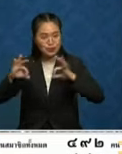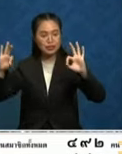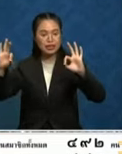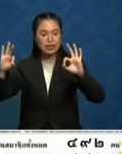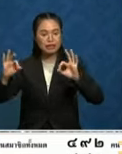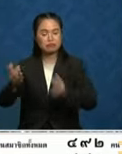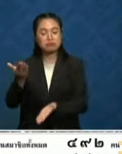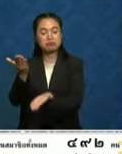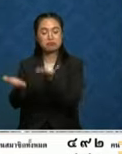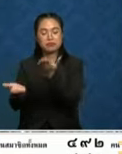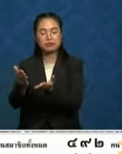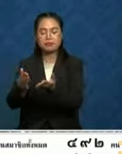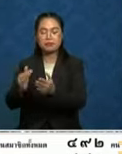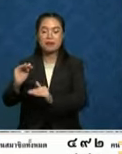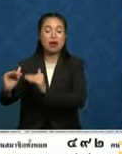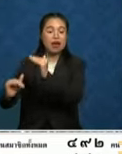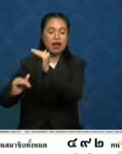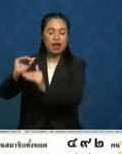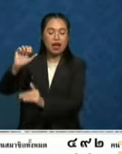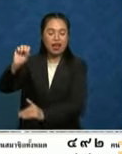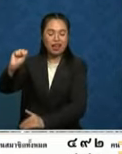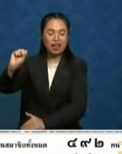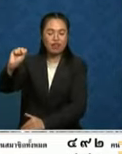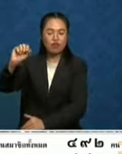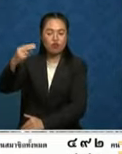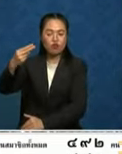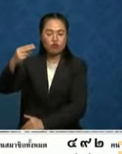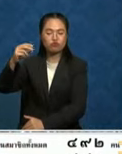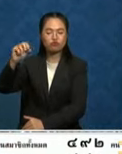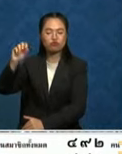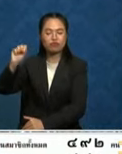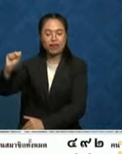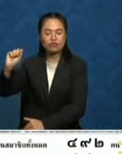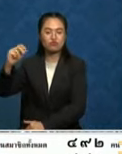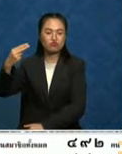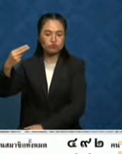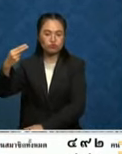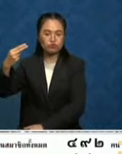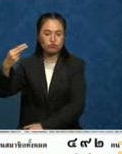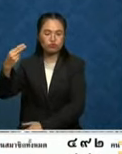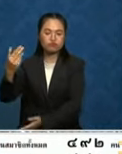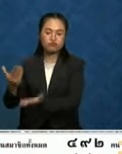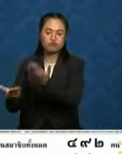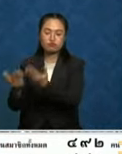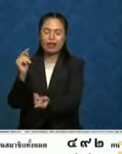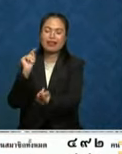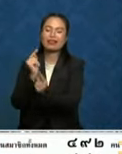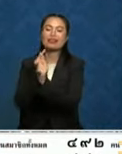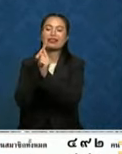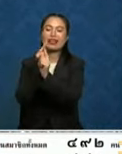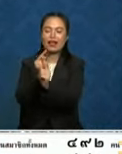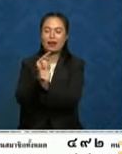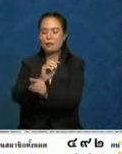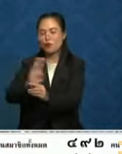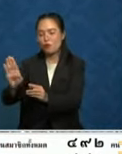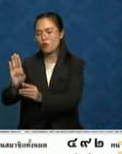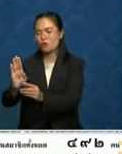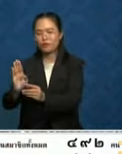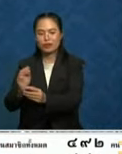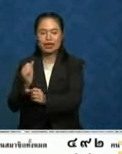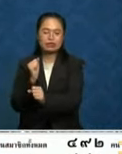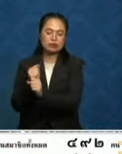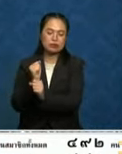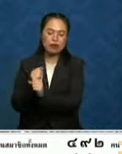ของการพัฒนาหลักสูตรนะคะจะได้ตรงตามอ่าตลาดแรงงานของสังคม